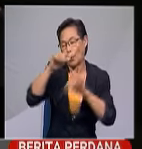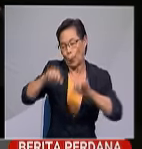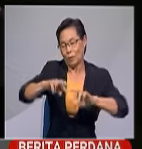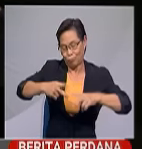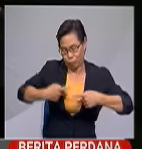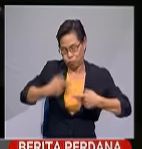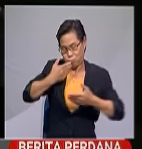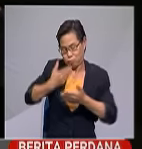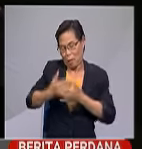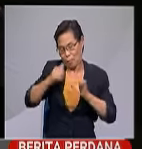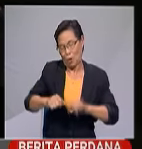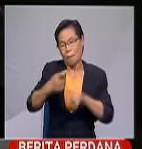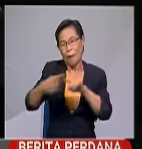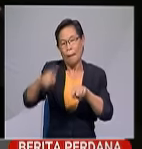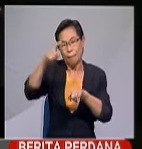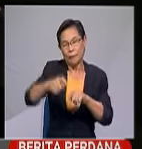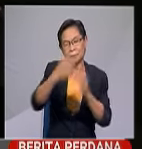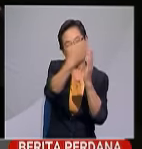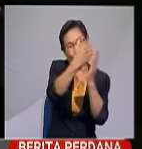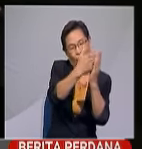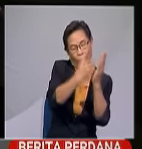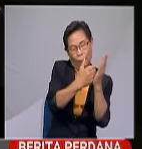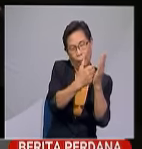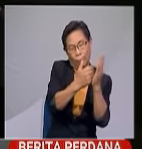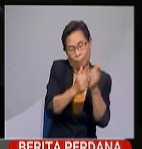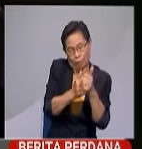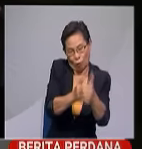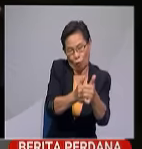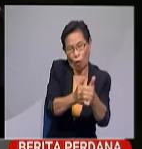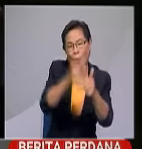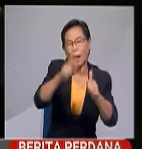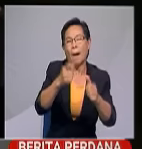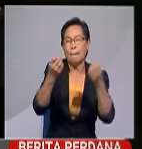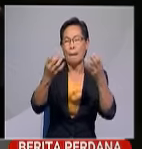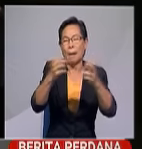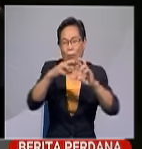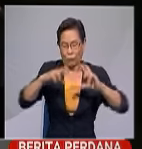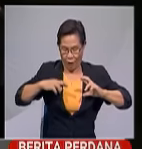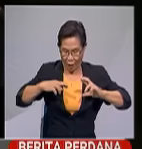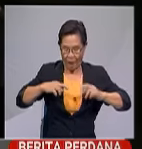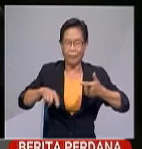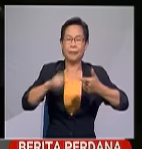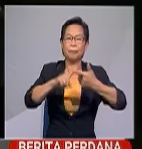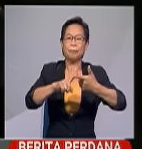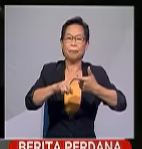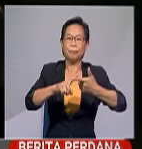syarat dengan langkah-langkah tertentu lah. Kena banyak berehat, banyak ambil